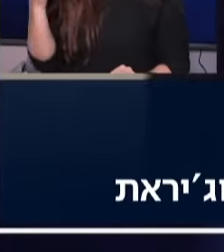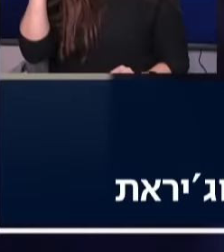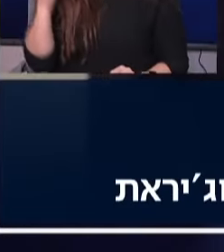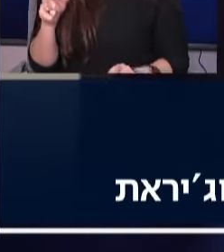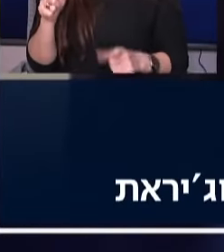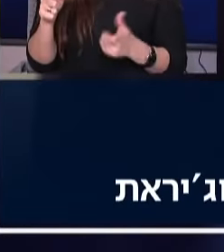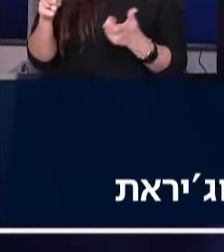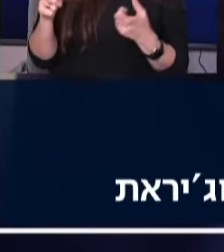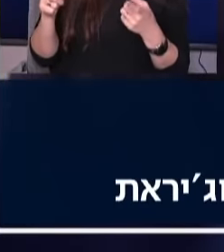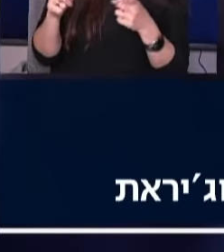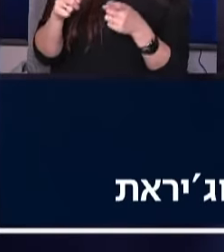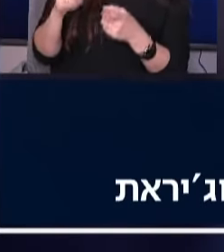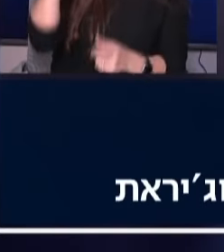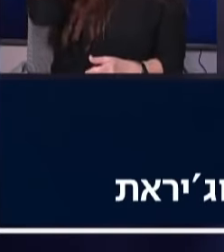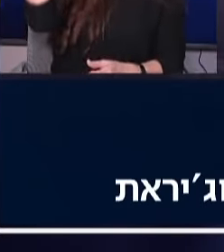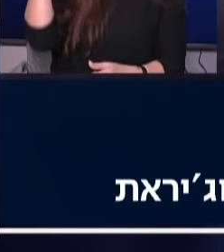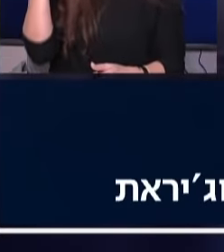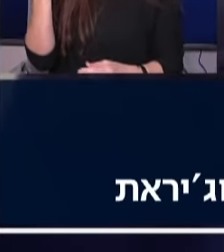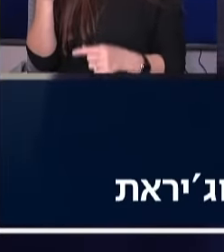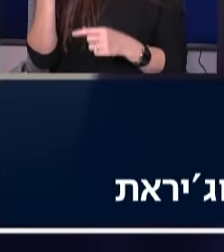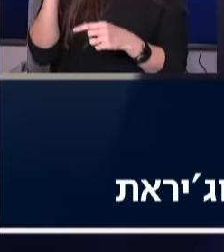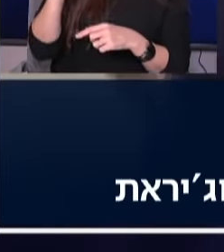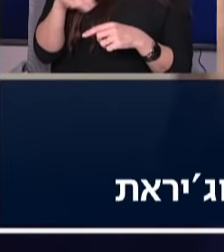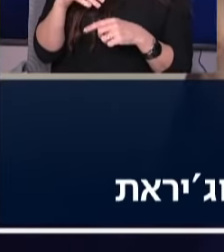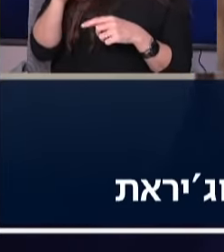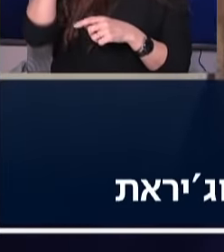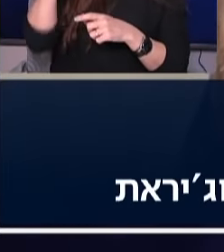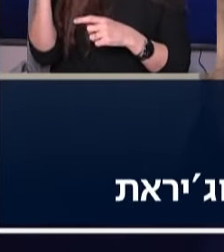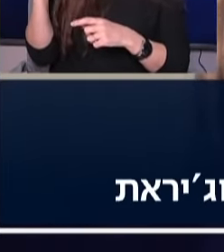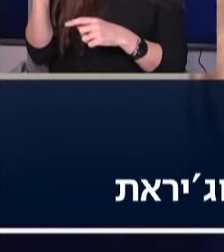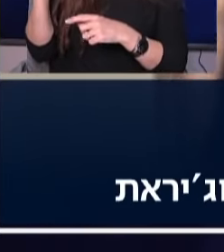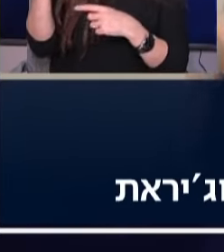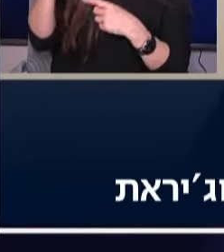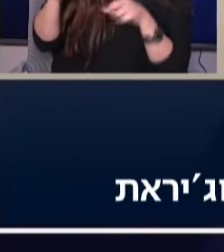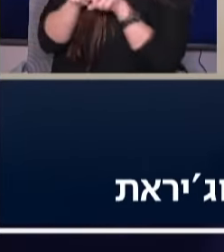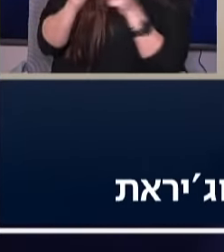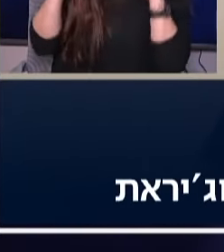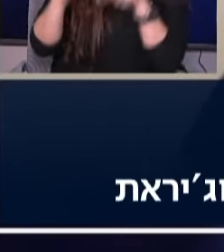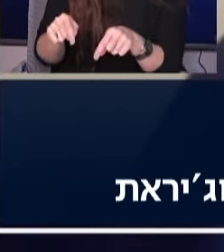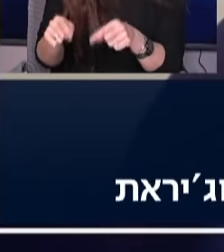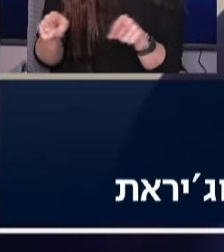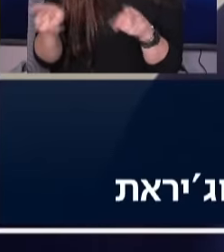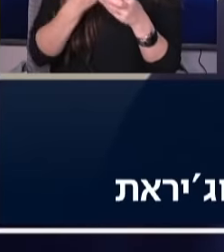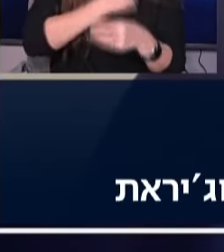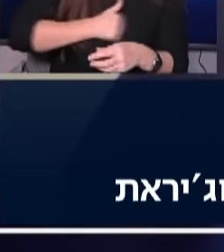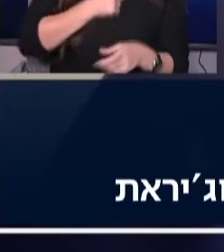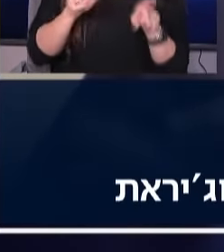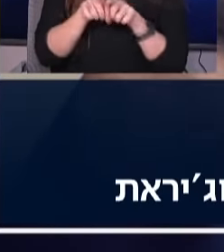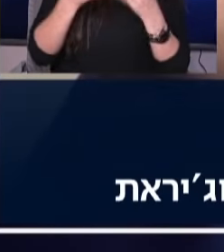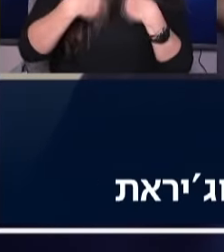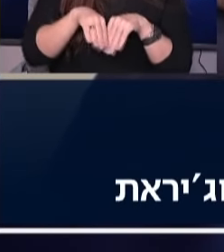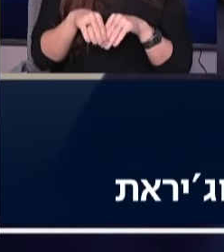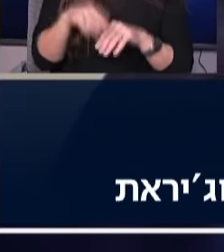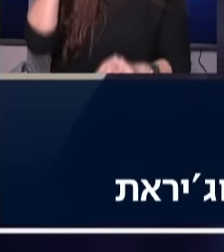סלאח ובני גנץ, כמה שעות ביניהם לאותה סוכת אבלים לנחם את אותה המשפחה. אני חושב שזה מלמד